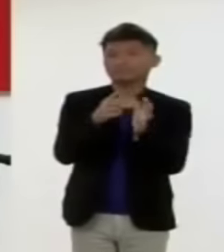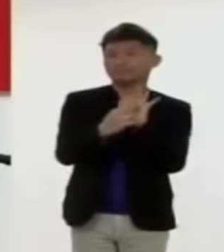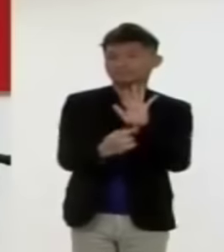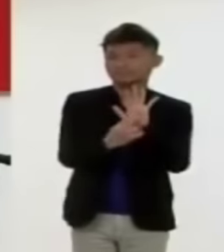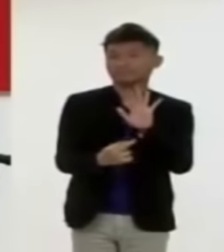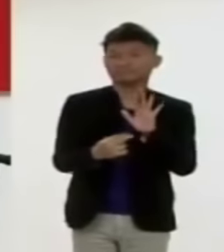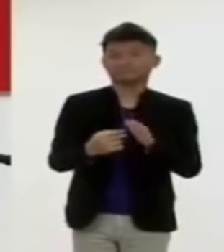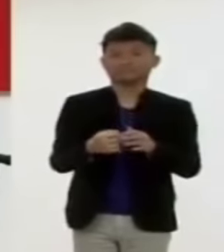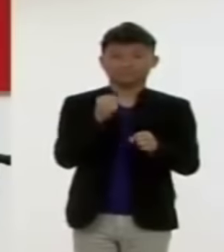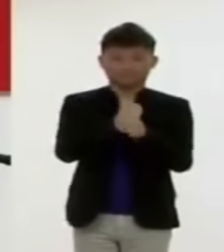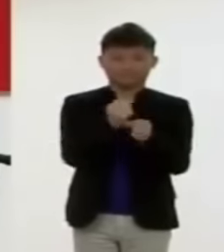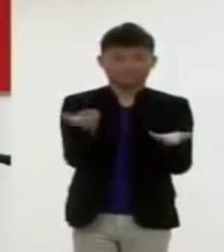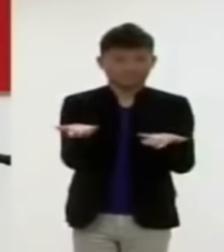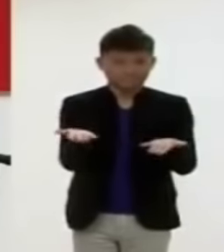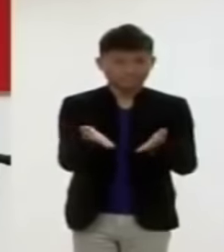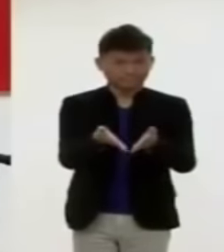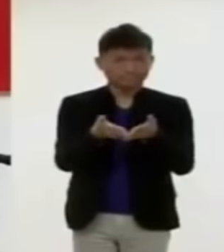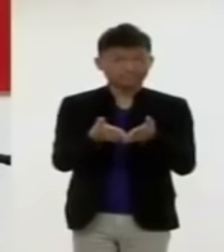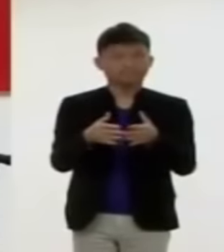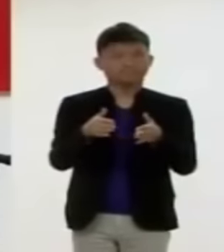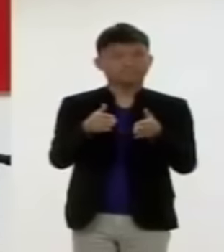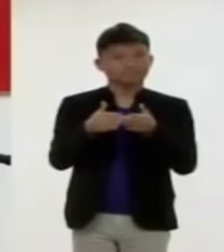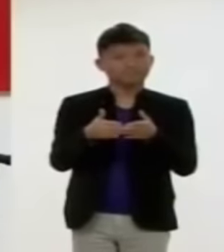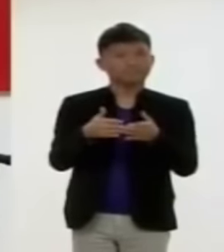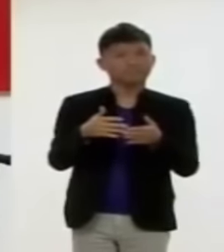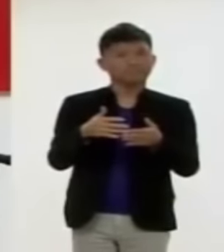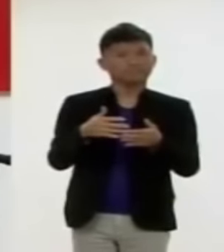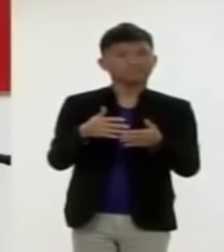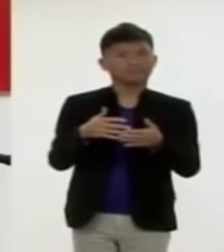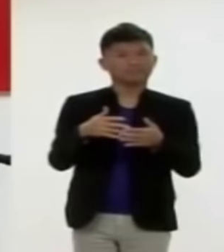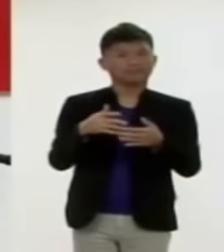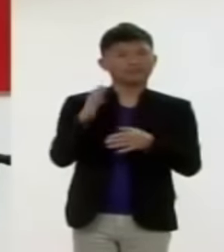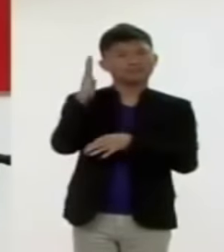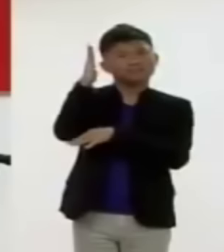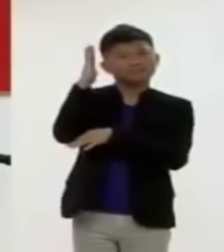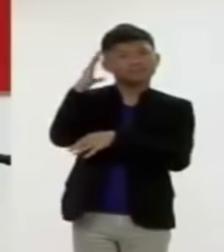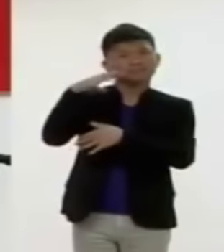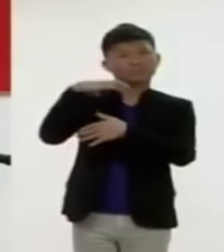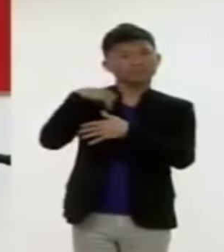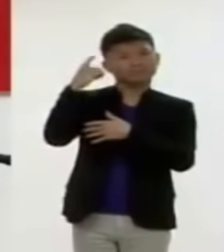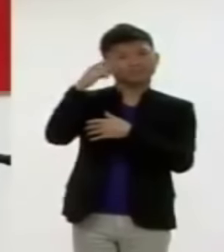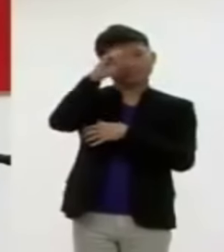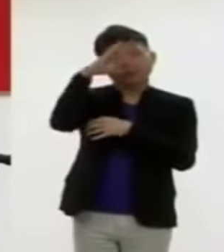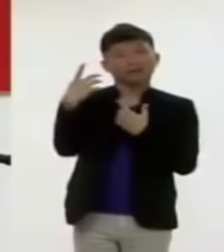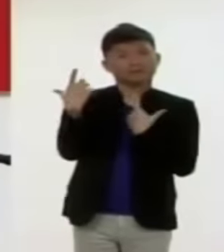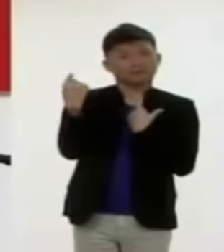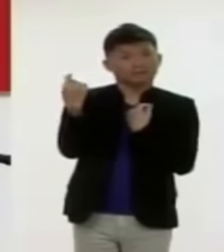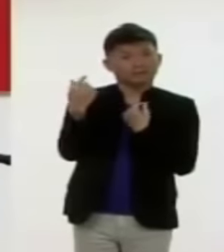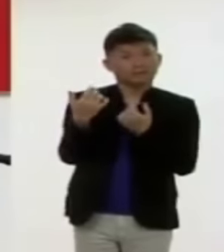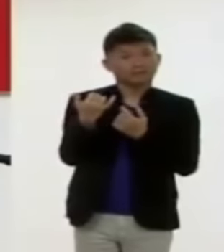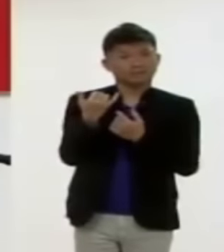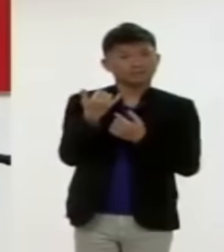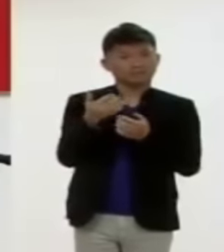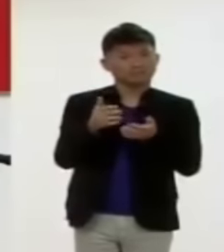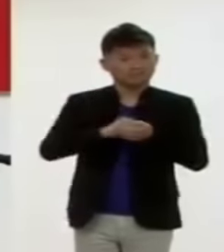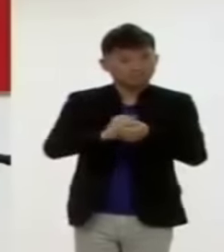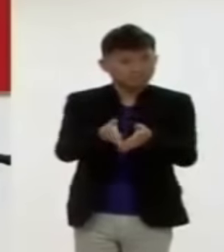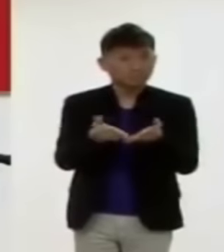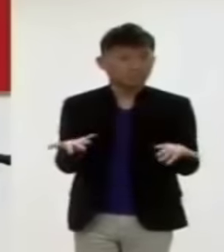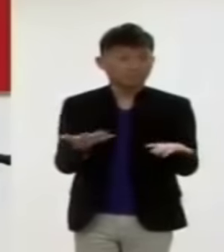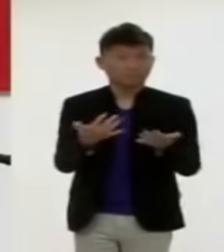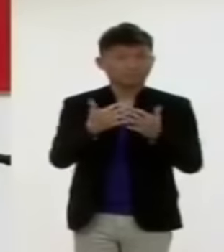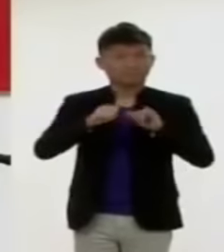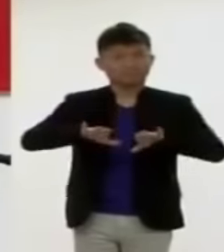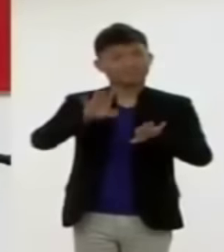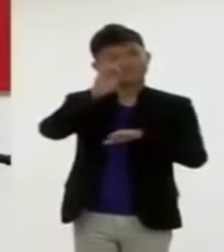要做事一定要朝中有人吗？如果是这样，民进党执